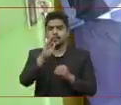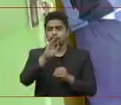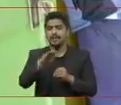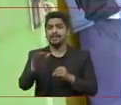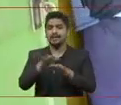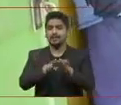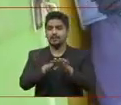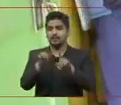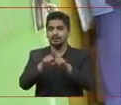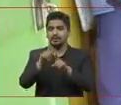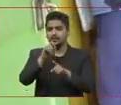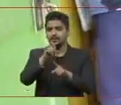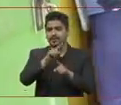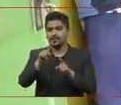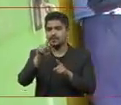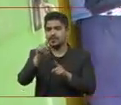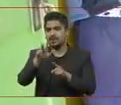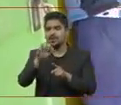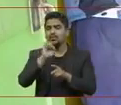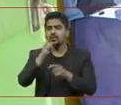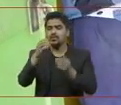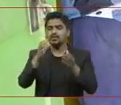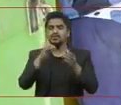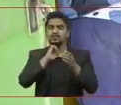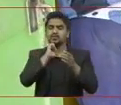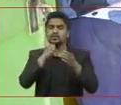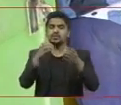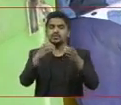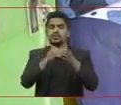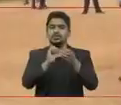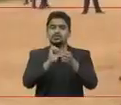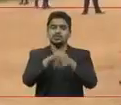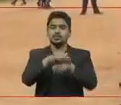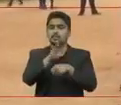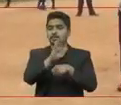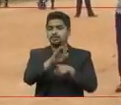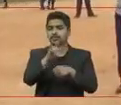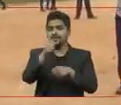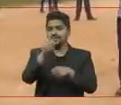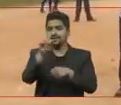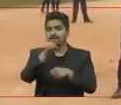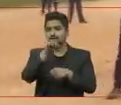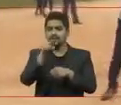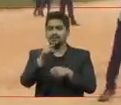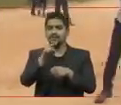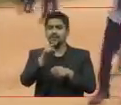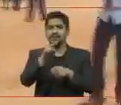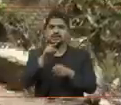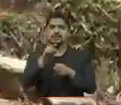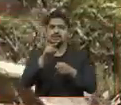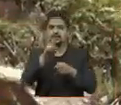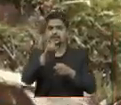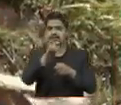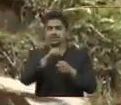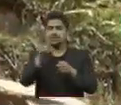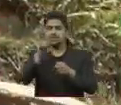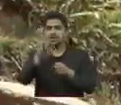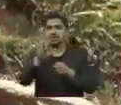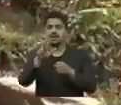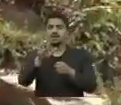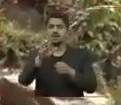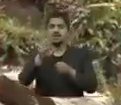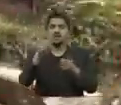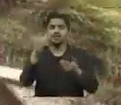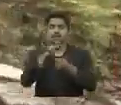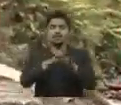बालबालिकामा पनि 10 देखि 18 वर्ष उमेर समूहलाई सङ्क्रमण बढी देखिएको छ। 60% सङ्क्रमण त 10 देखि 18 वर्षसम्मका बालबालिकामा